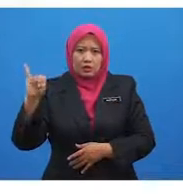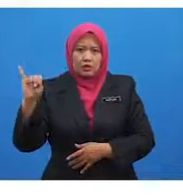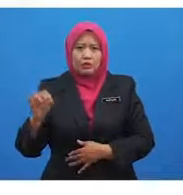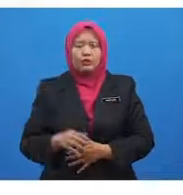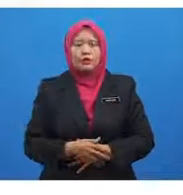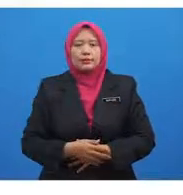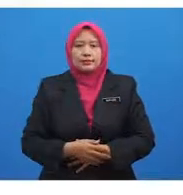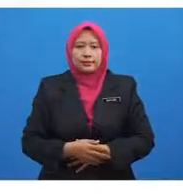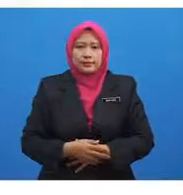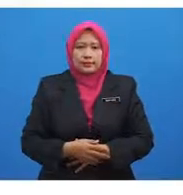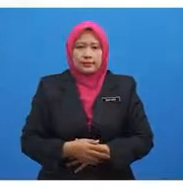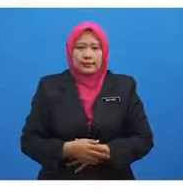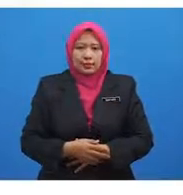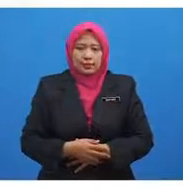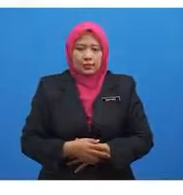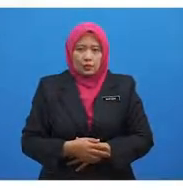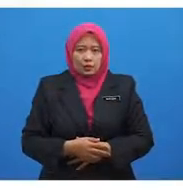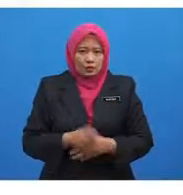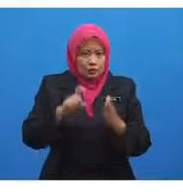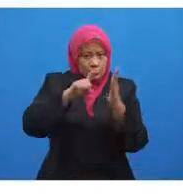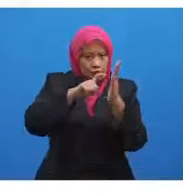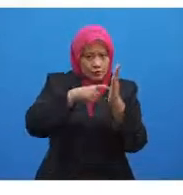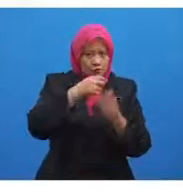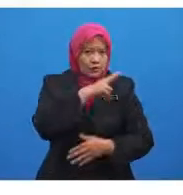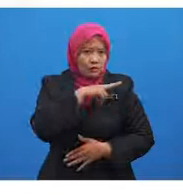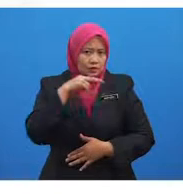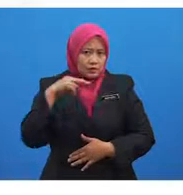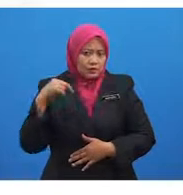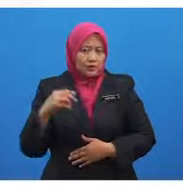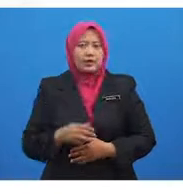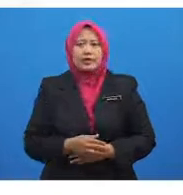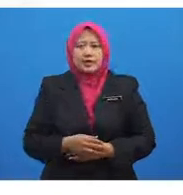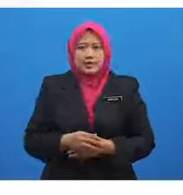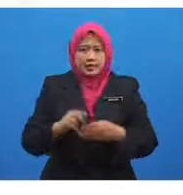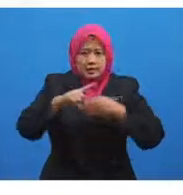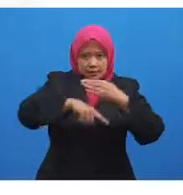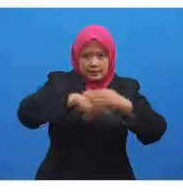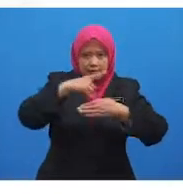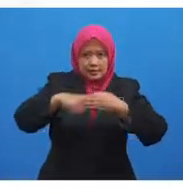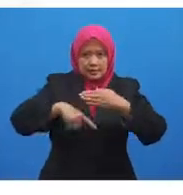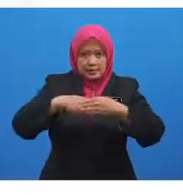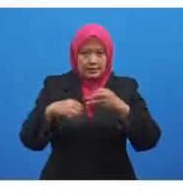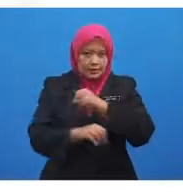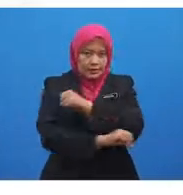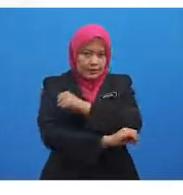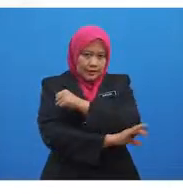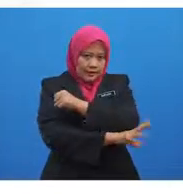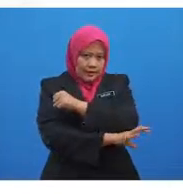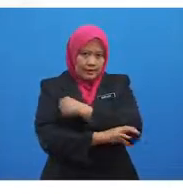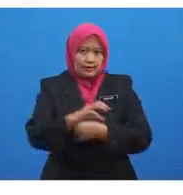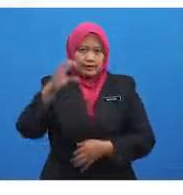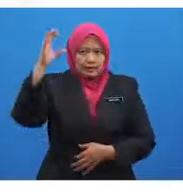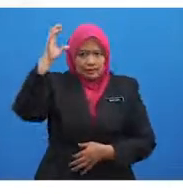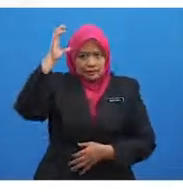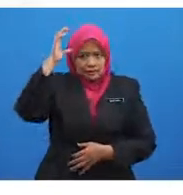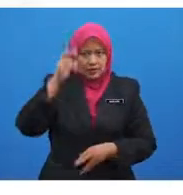Berselimpat ukir Jawa, lilit melilit akar Cina, garam